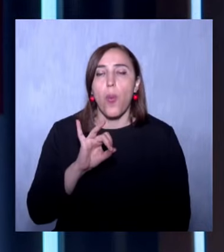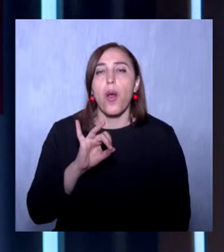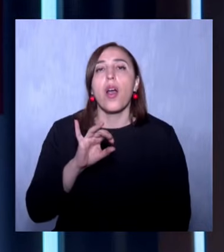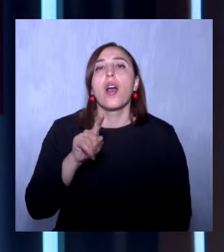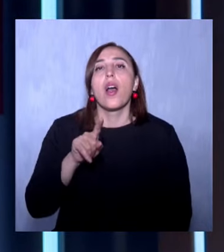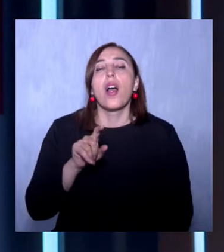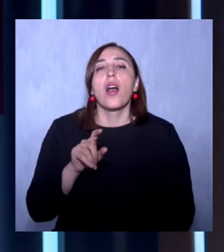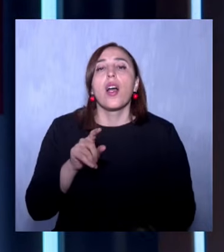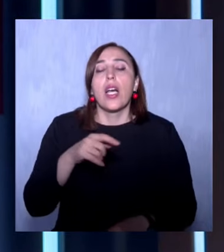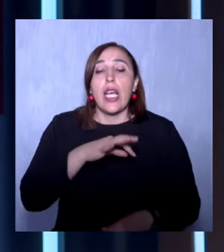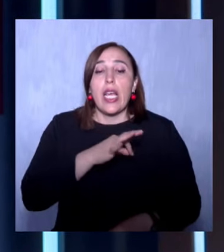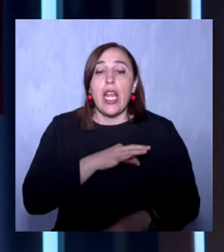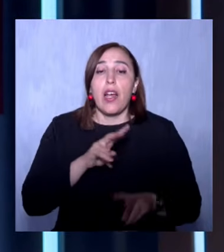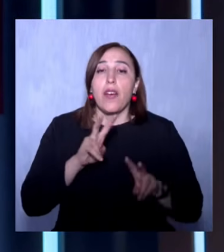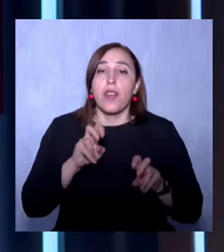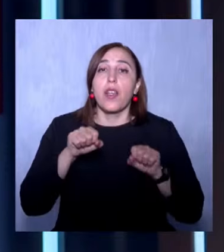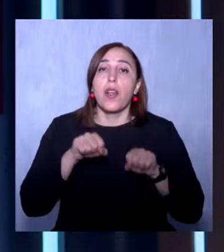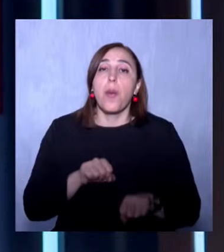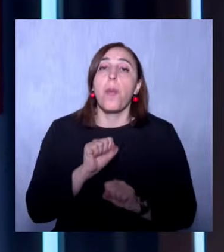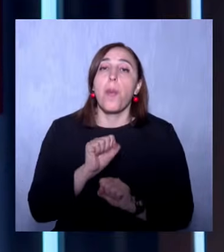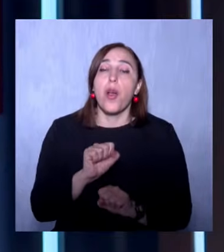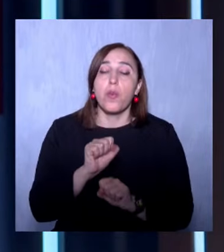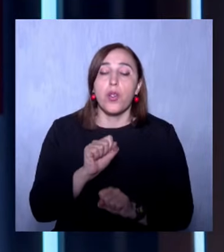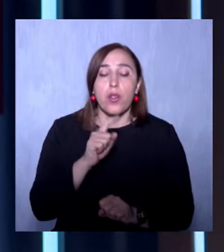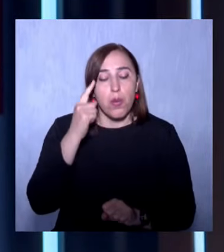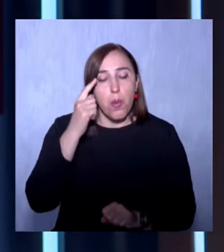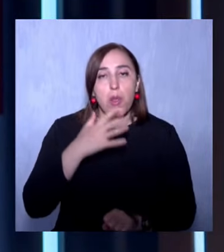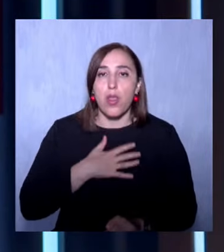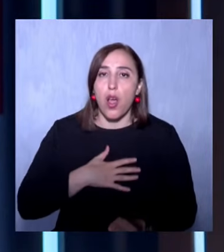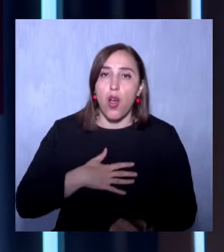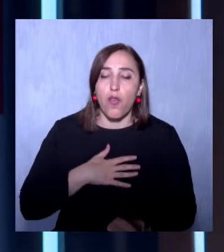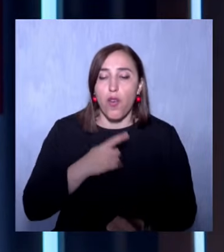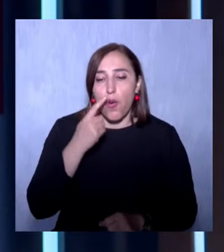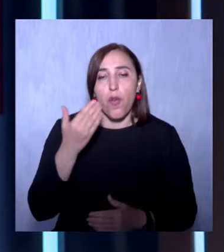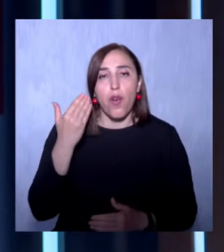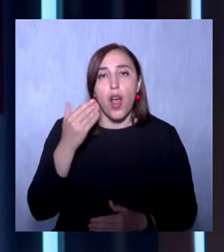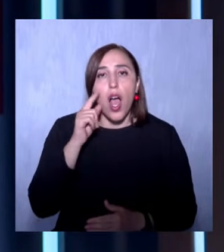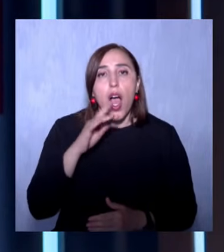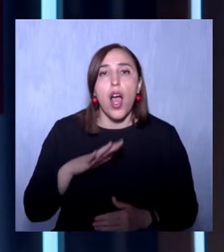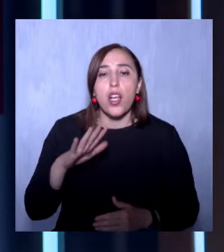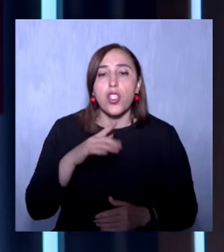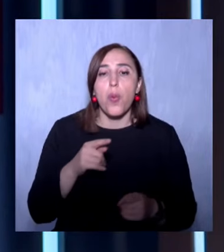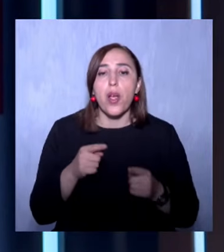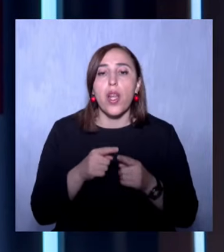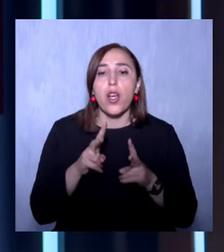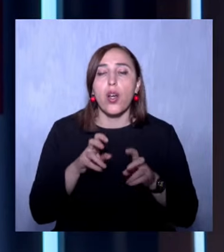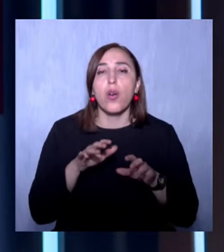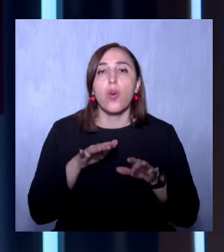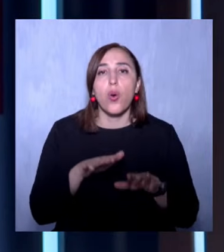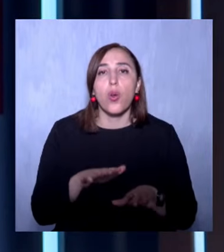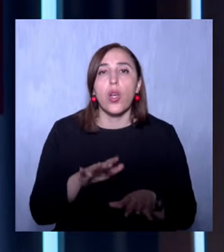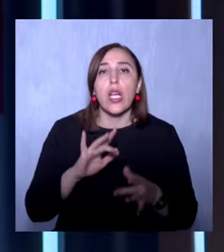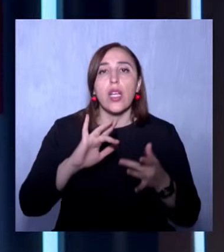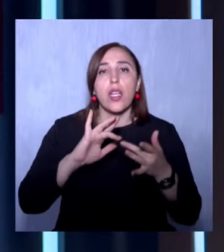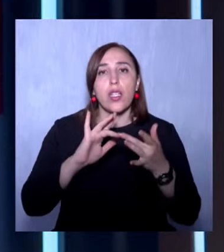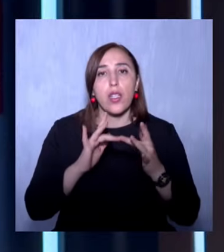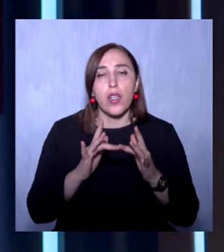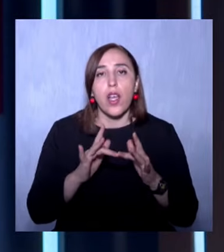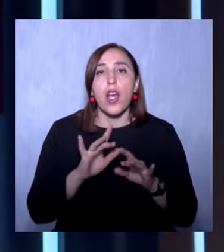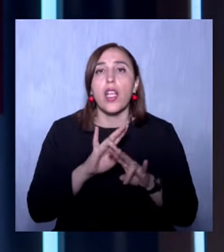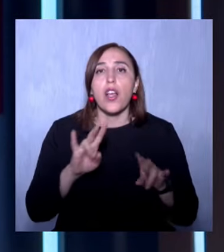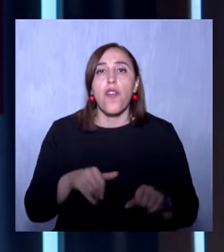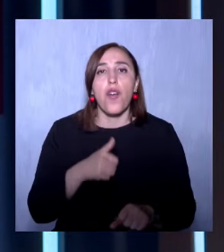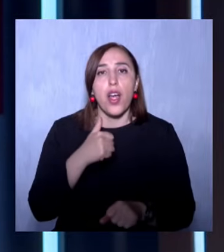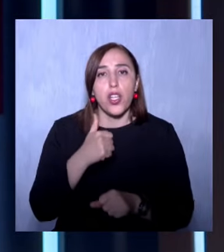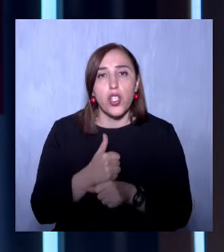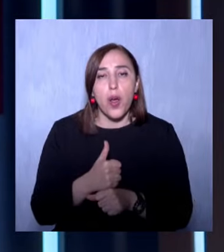միջազգային իրավապաշտպան կազմակերպությունը մտահոգություն է հայտնել, որ վերջերս Հայաստանում քրեական գործ է հարուցվել սոցիալական ցանցում վարչապետ